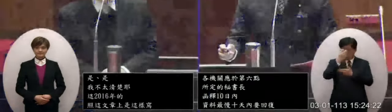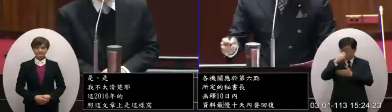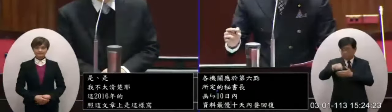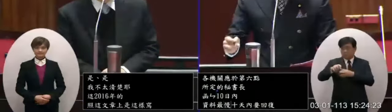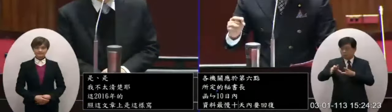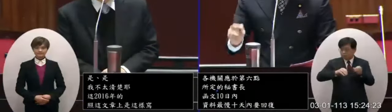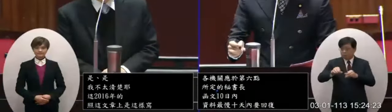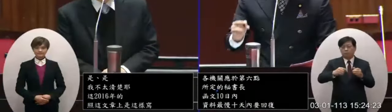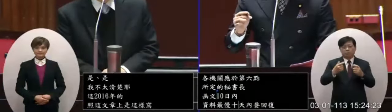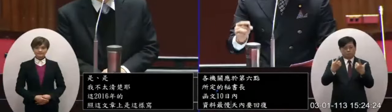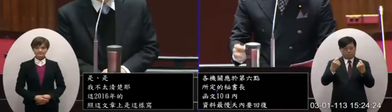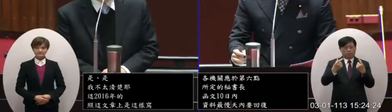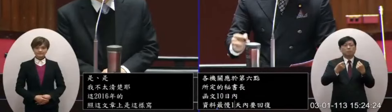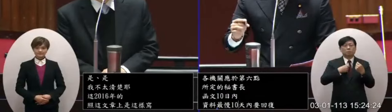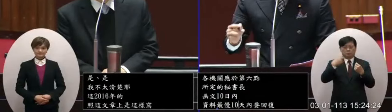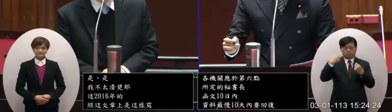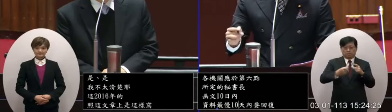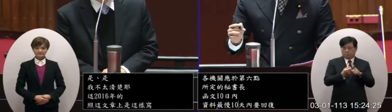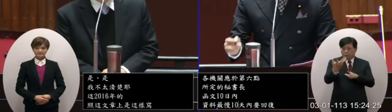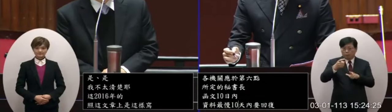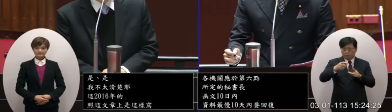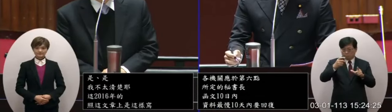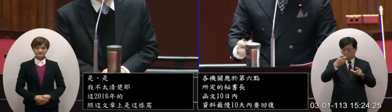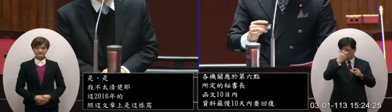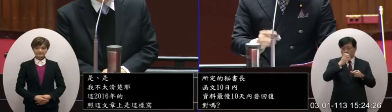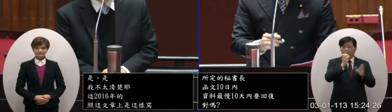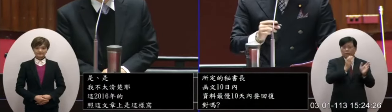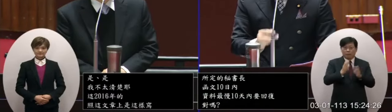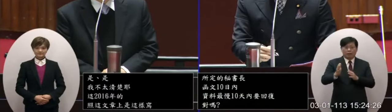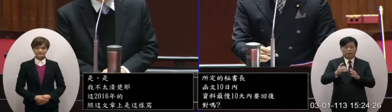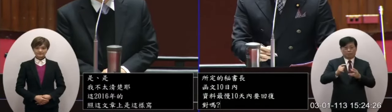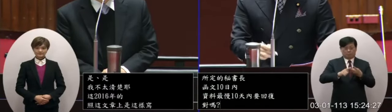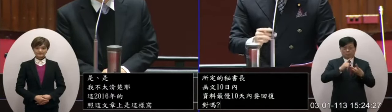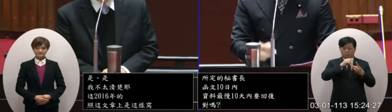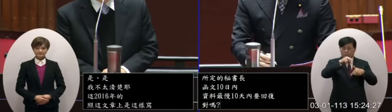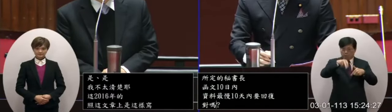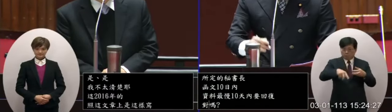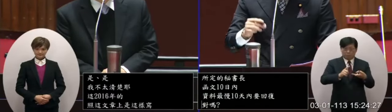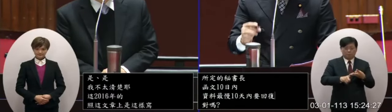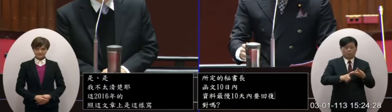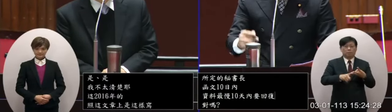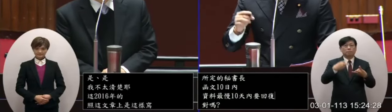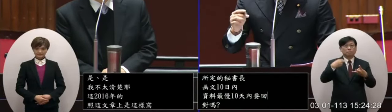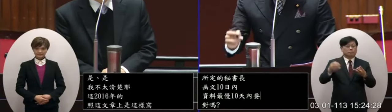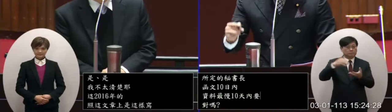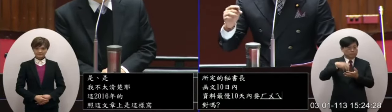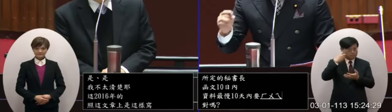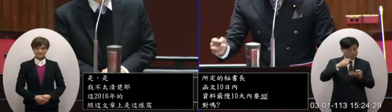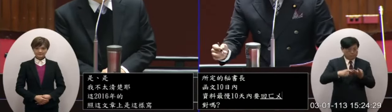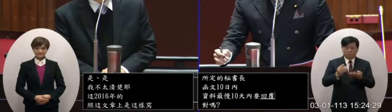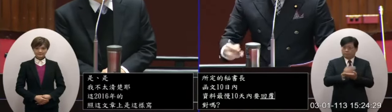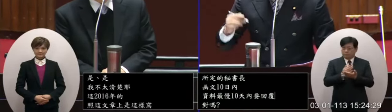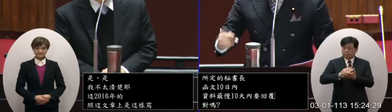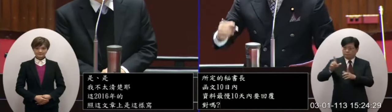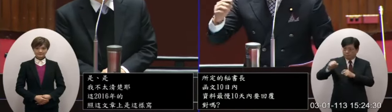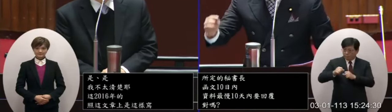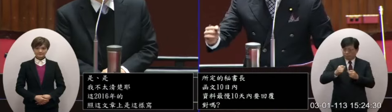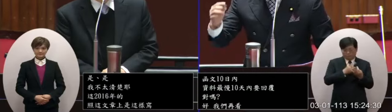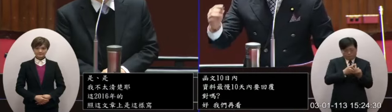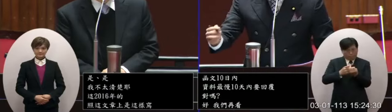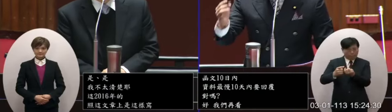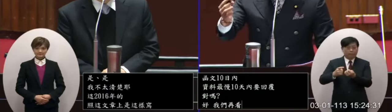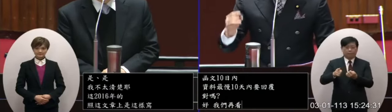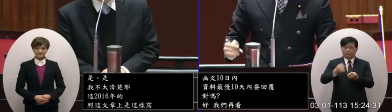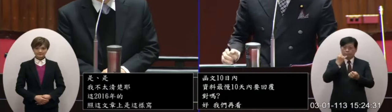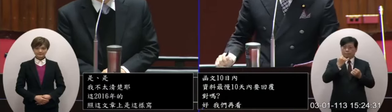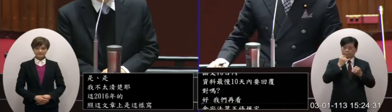时，也应该同时公布检验方法、检验的单位，还有结果判断依据，这样子的简